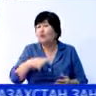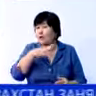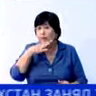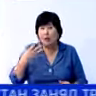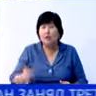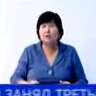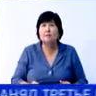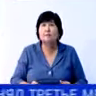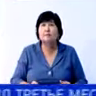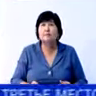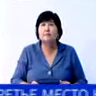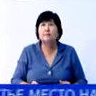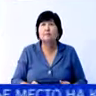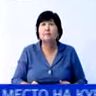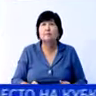немало.